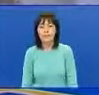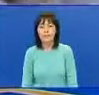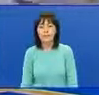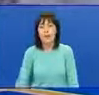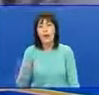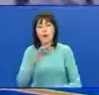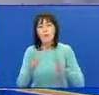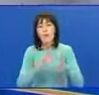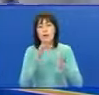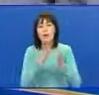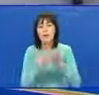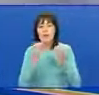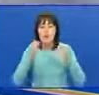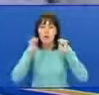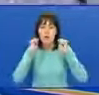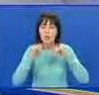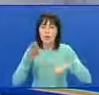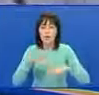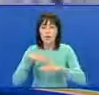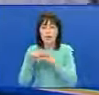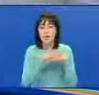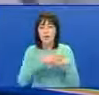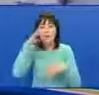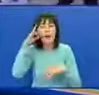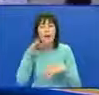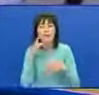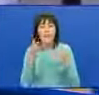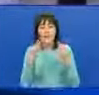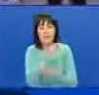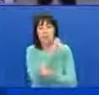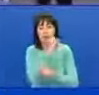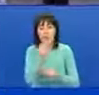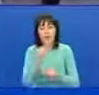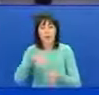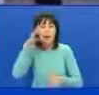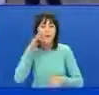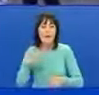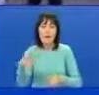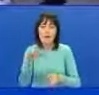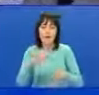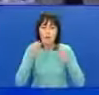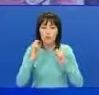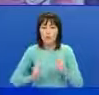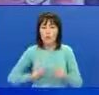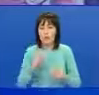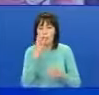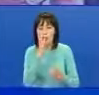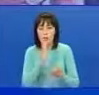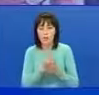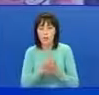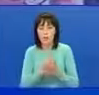Облыс орталығындағы ШВСМ спорт кешенінде таеквондодан Қазақстанның бірнеше дүркін жеңімпазы Қазақстан Республикасының спорт шебері Үштан Қарабелбеу